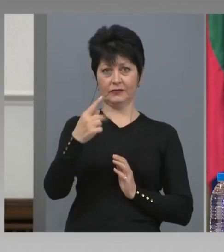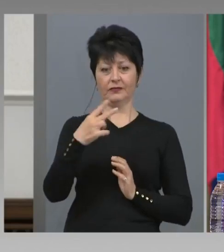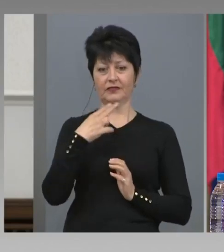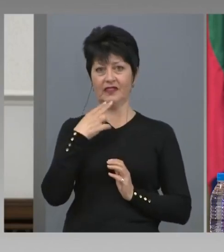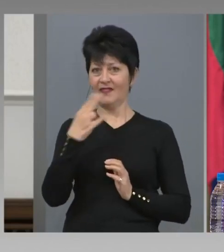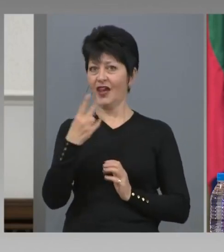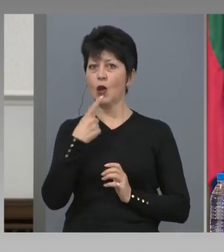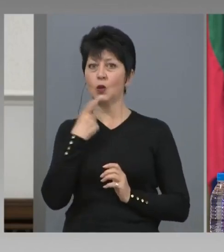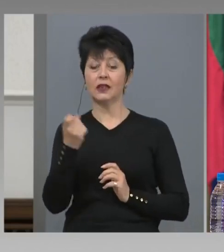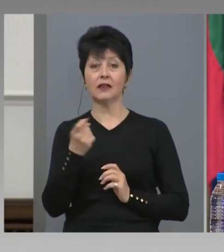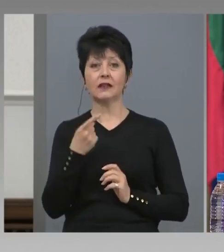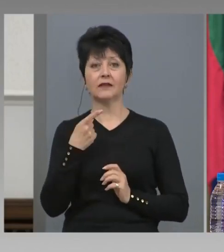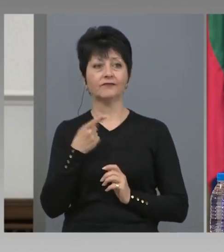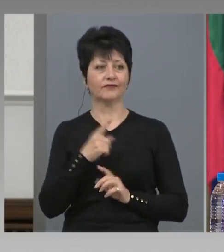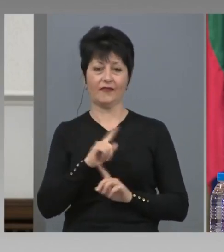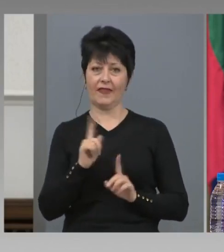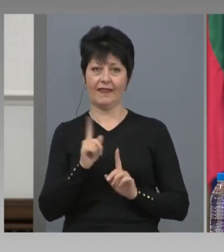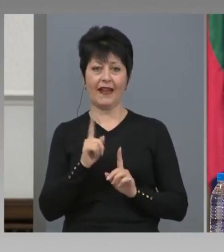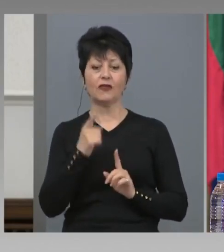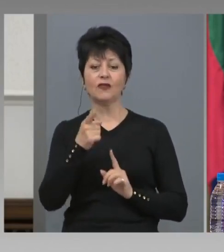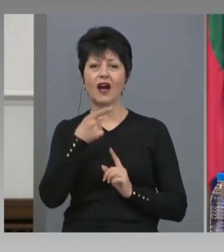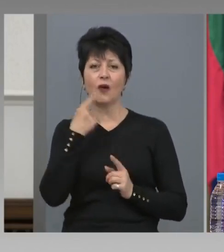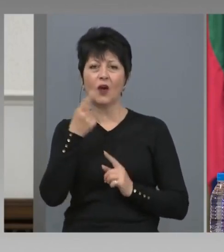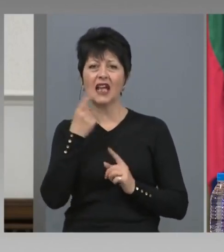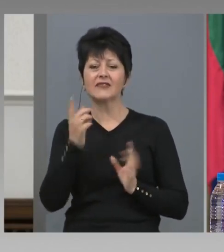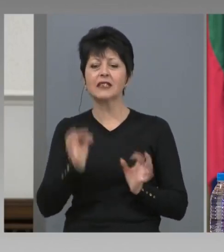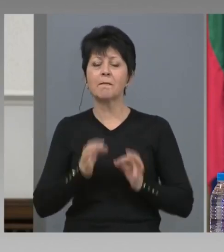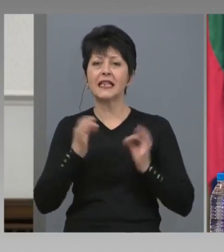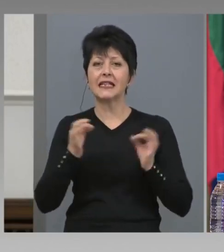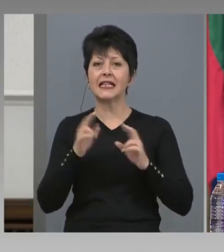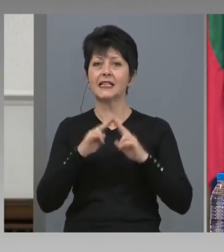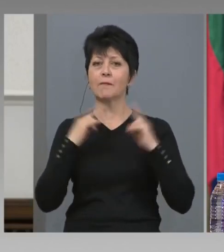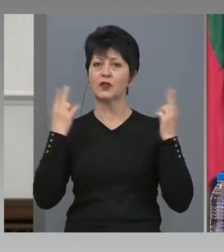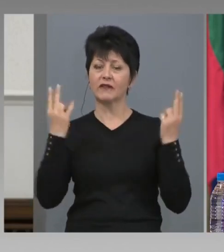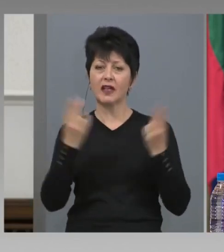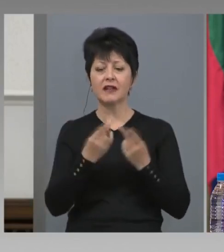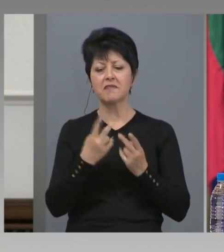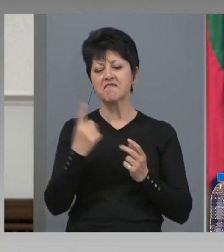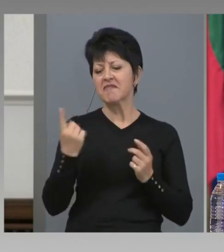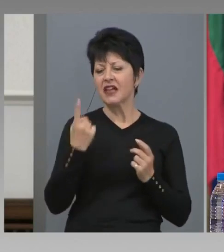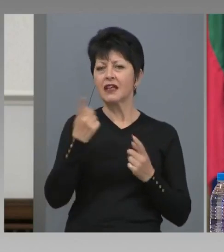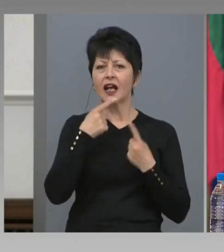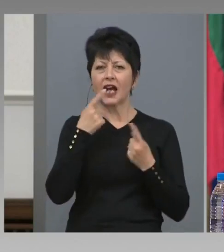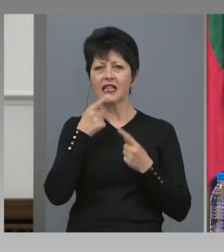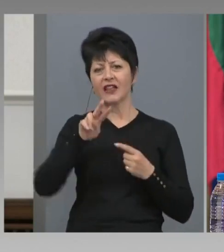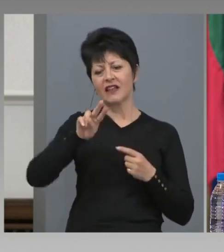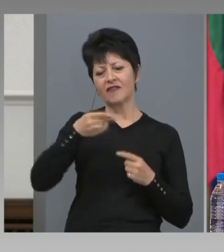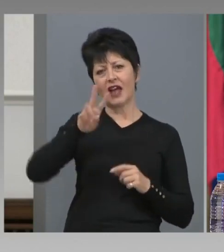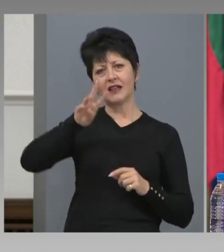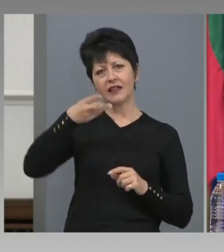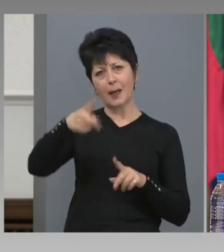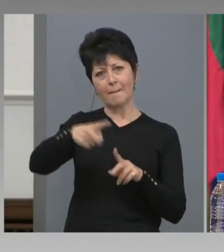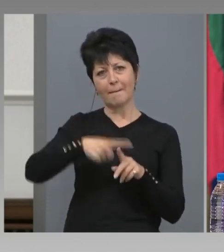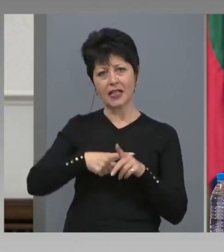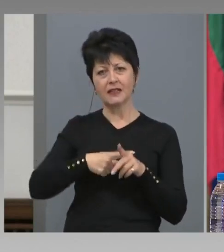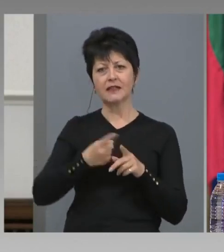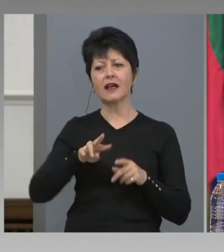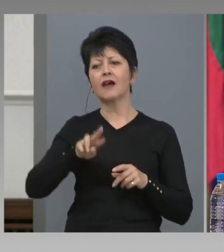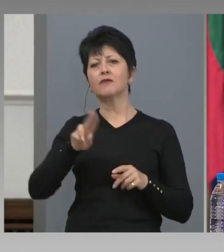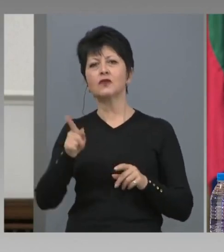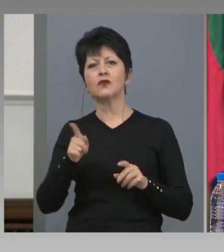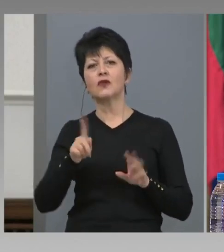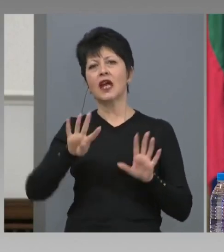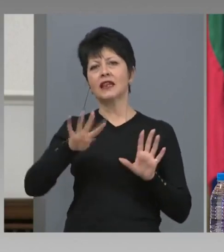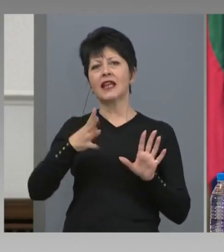абсолютно всички специалисти в света. На различни вълни. Едните казват след 2-3 месеца, другите 8-9 месеца.